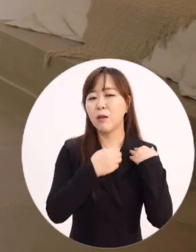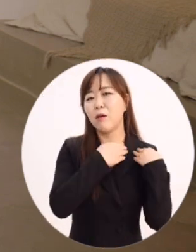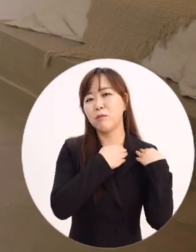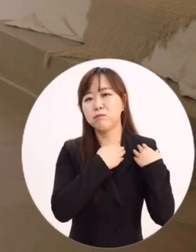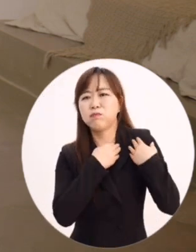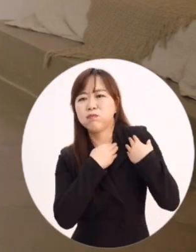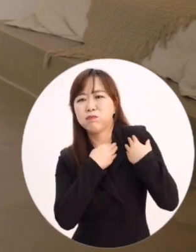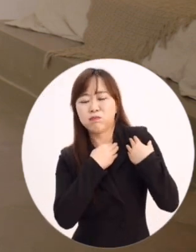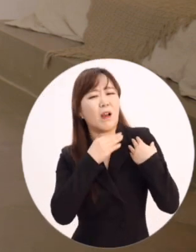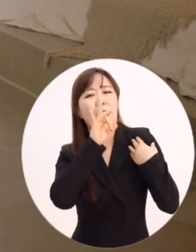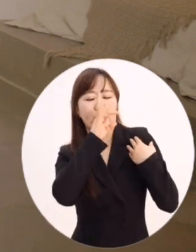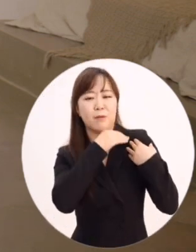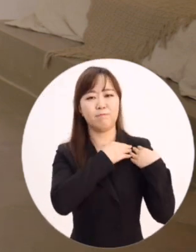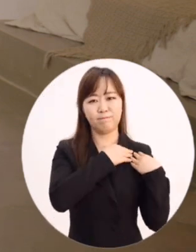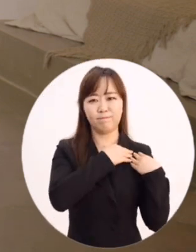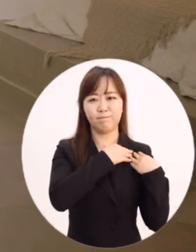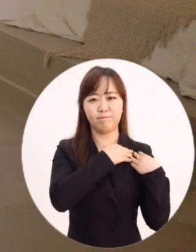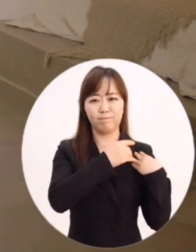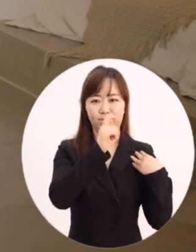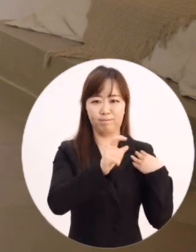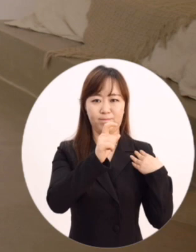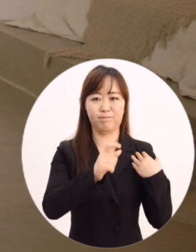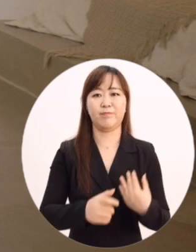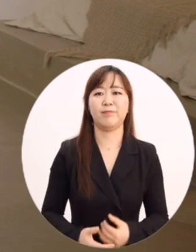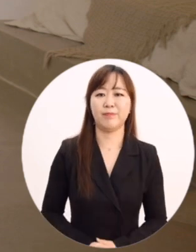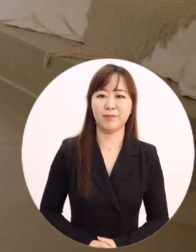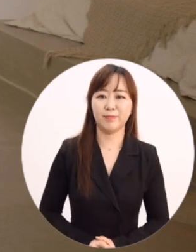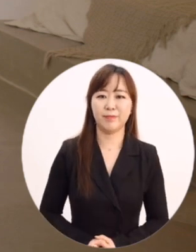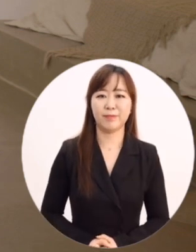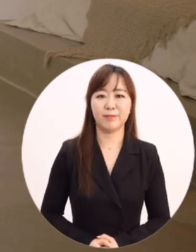딸려 올라가지 않도록 잘 고정합니다.